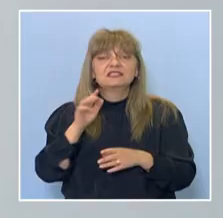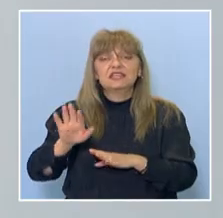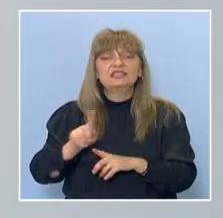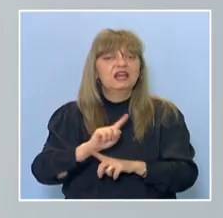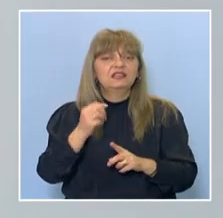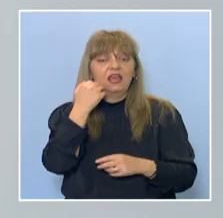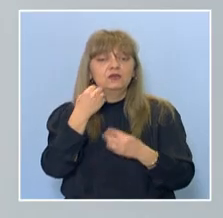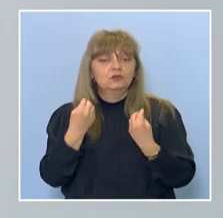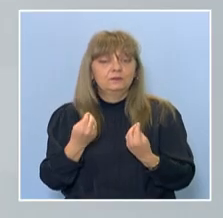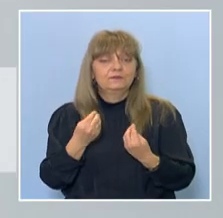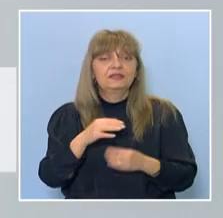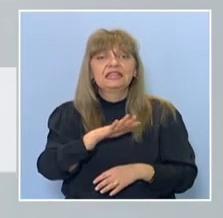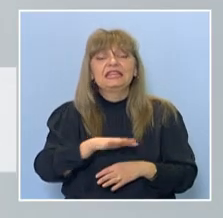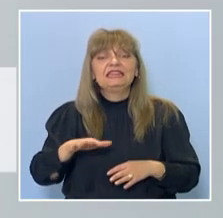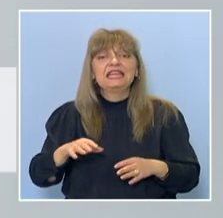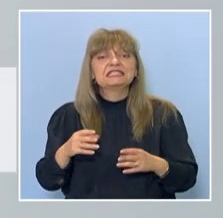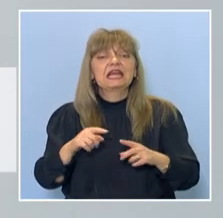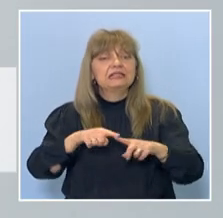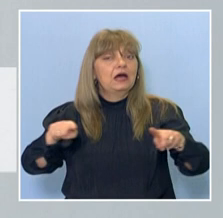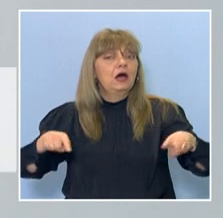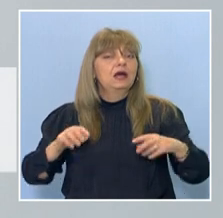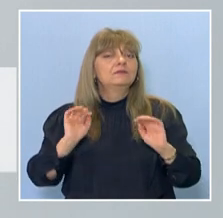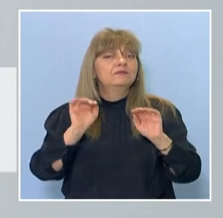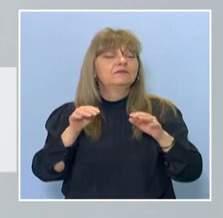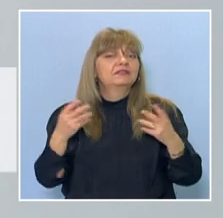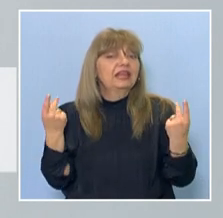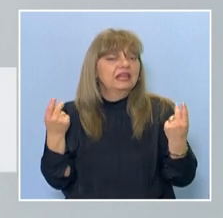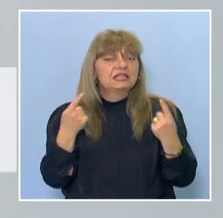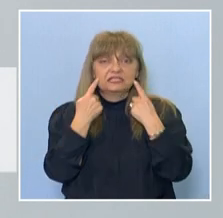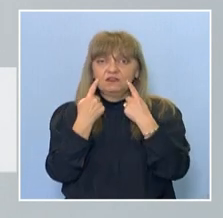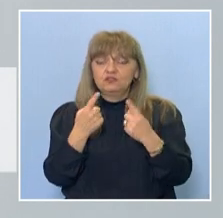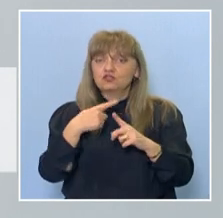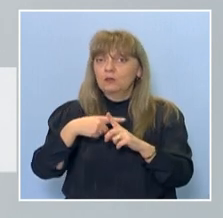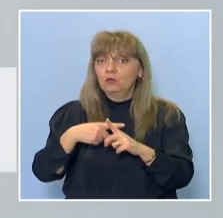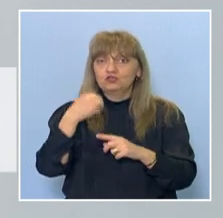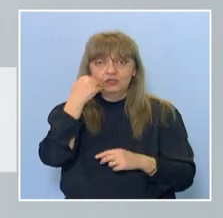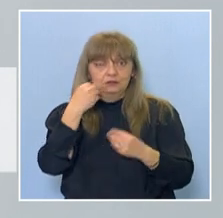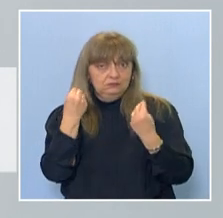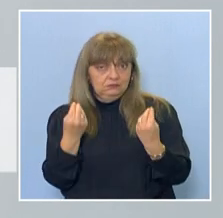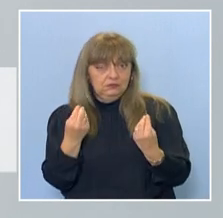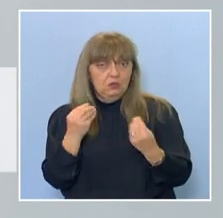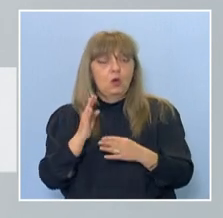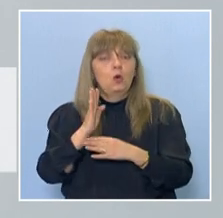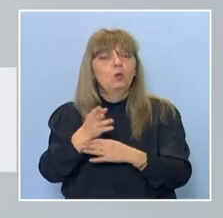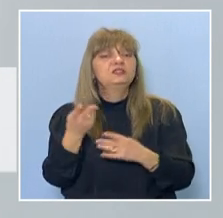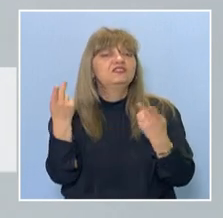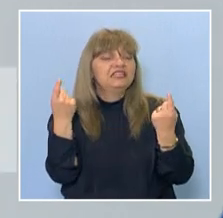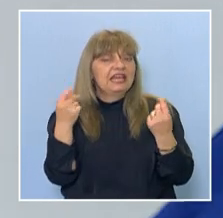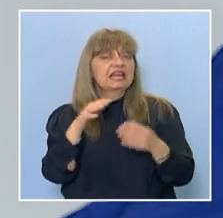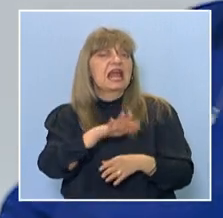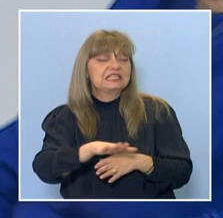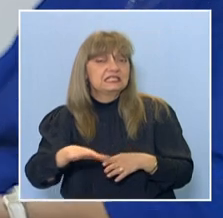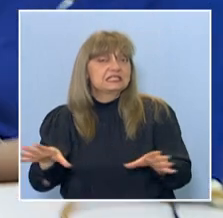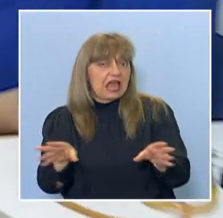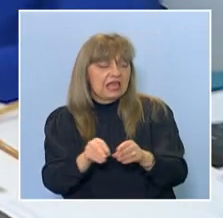добре. На детската площадка се вижда положителен ефект. Вече отива да играе при децата, започва